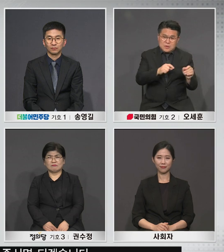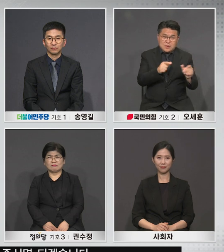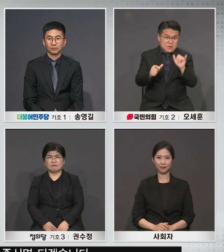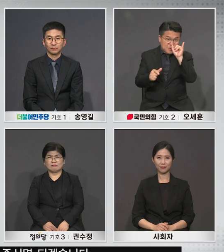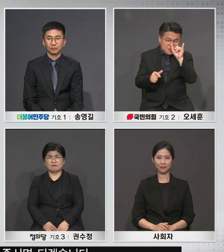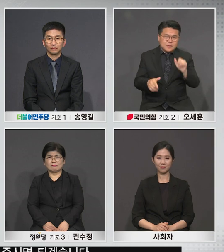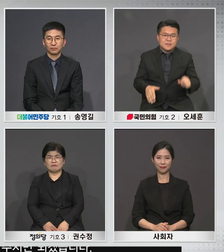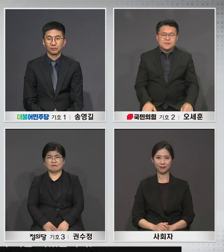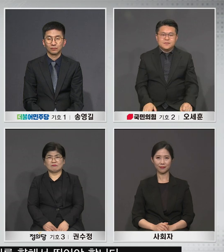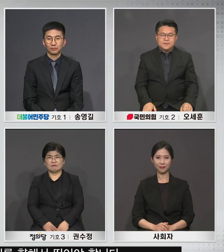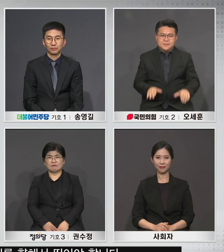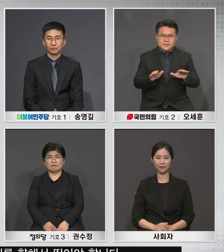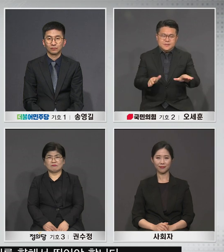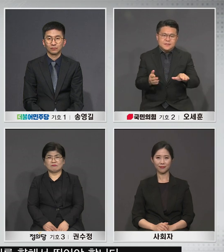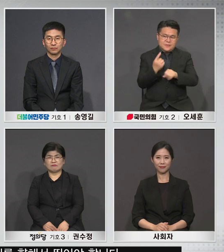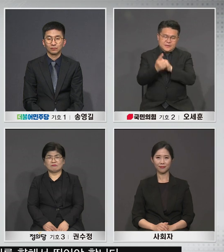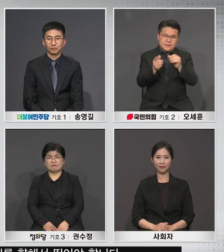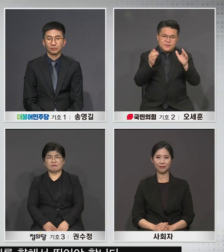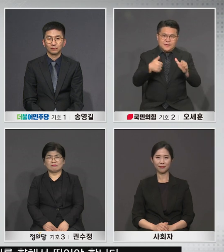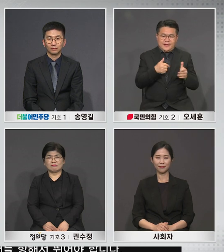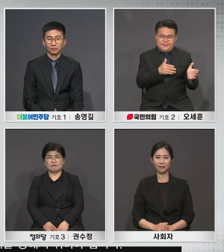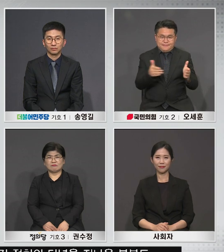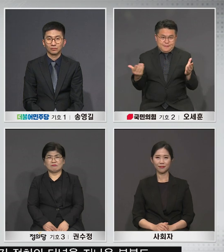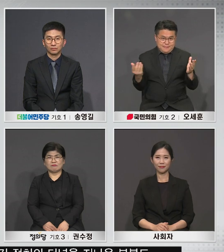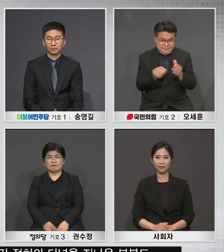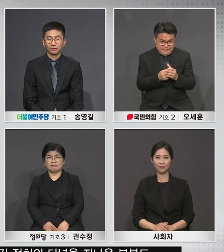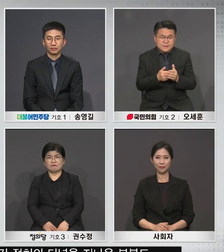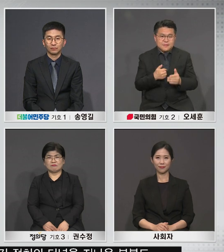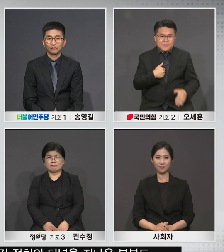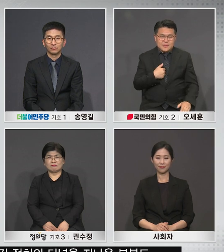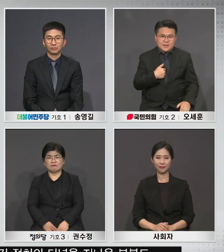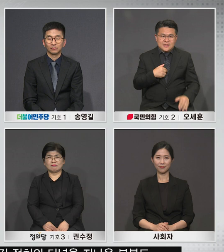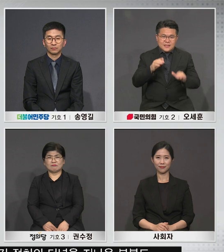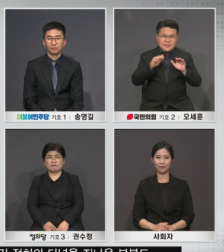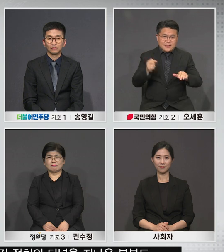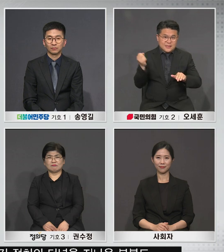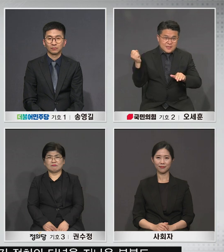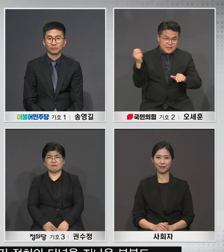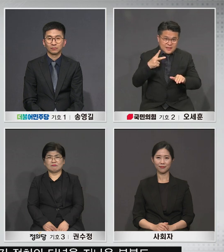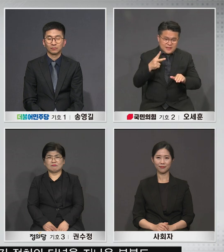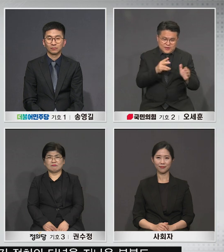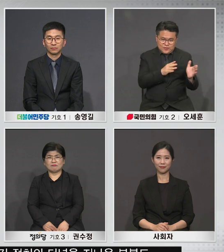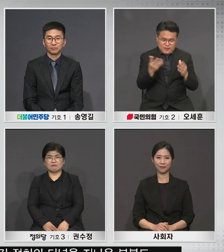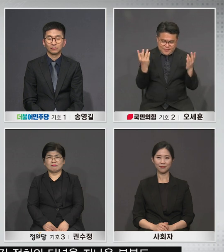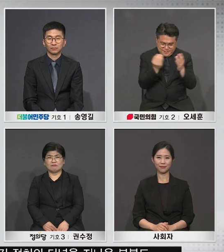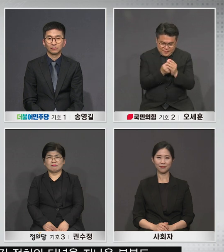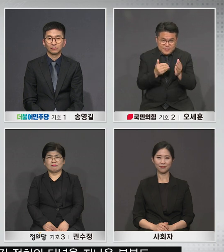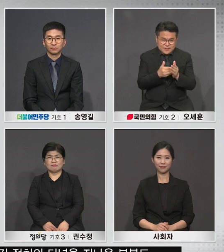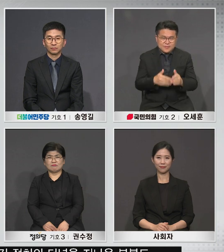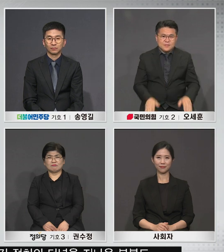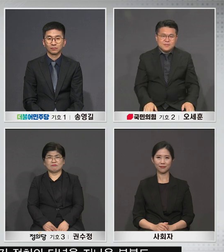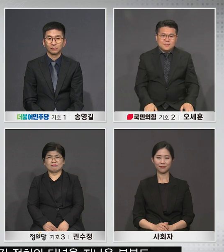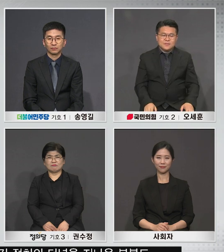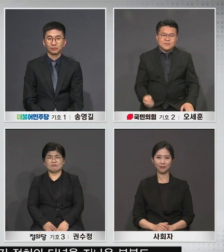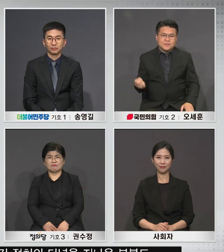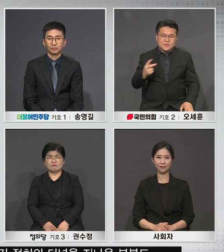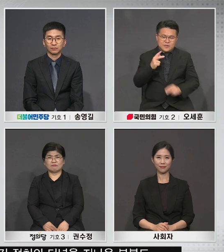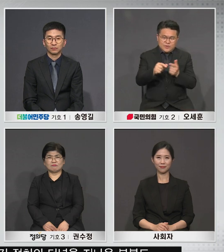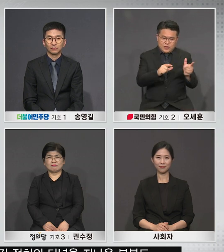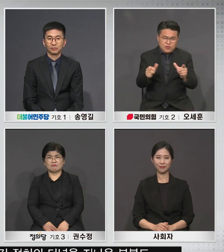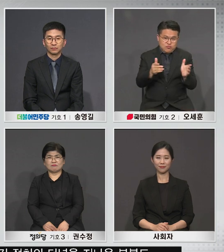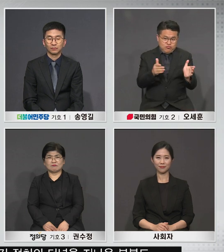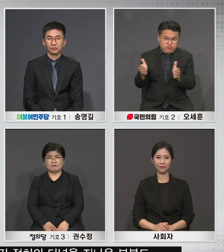이제 지난 1년 동안의 준비 기간을 거쳐서 신발끈을 다시 동여맸습니다. 그리고 많은 사업들을